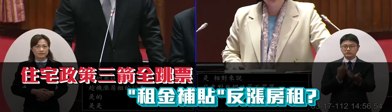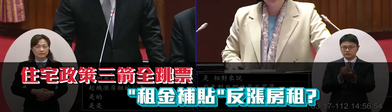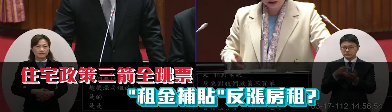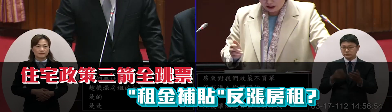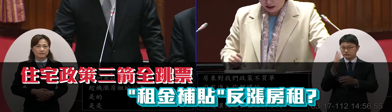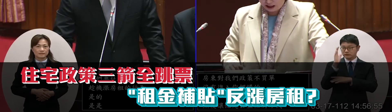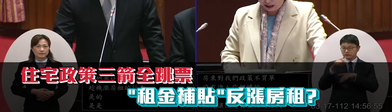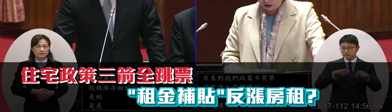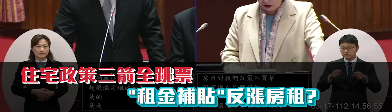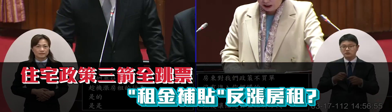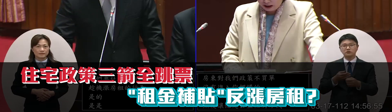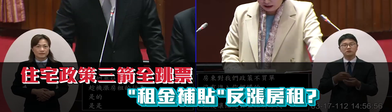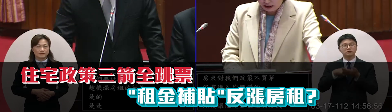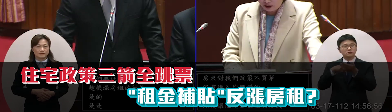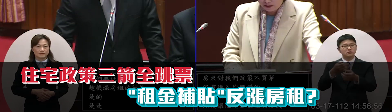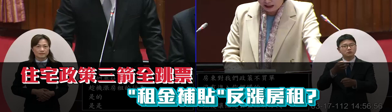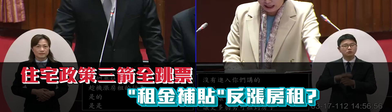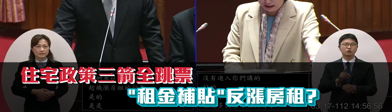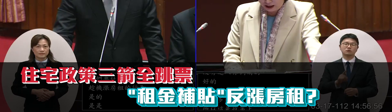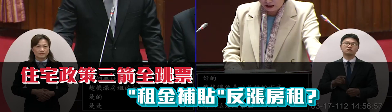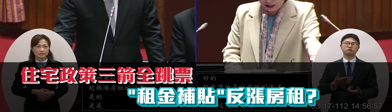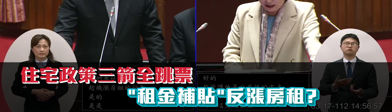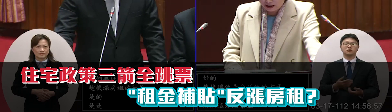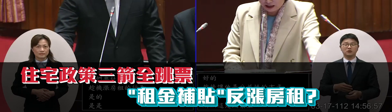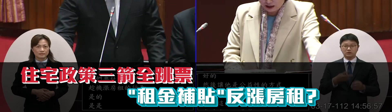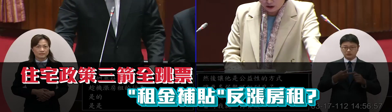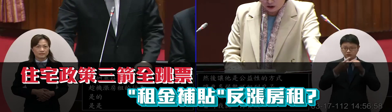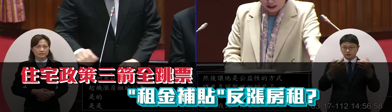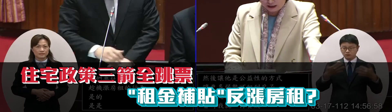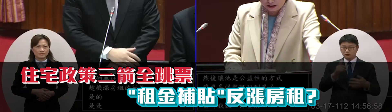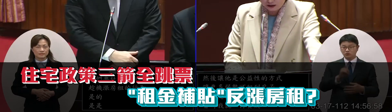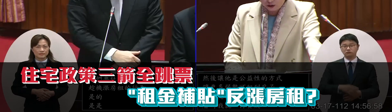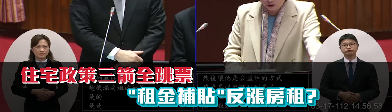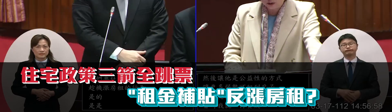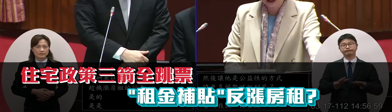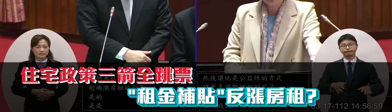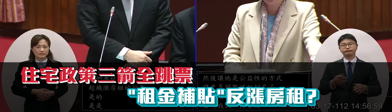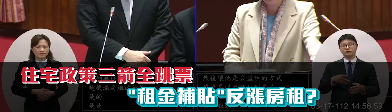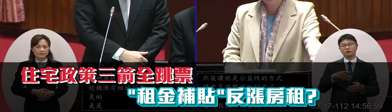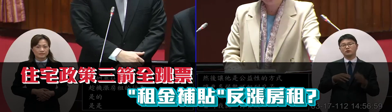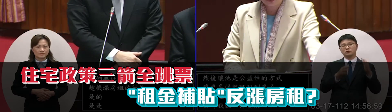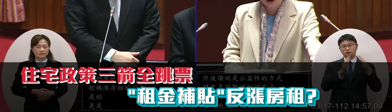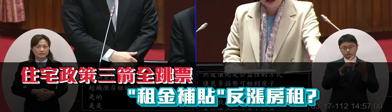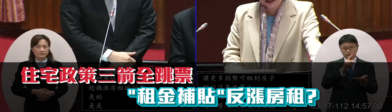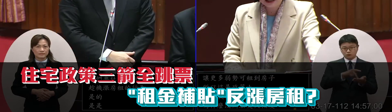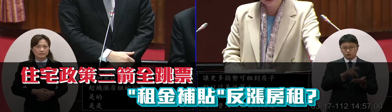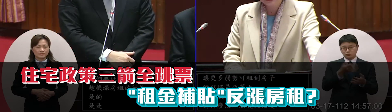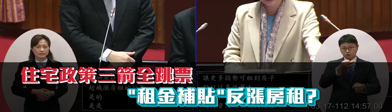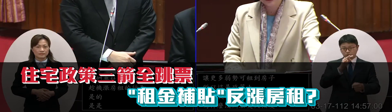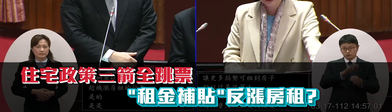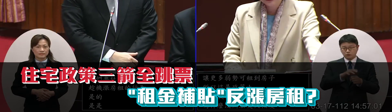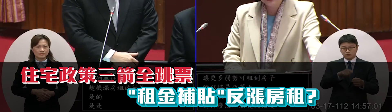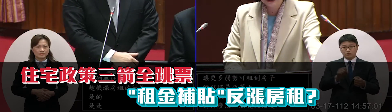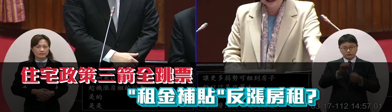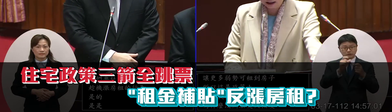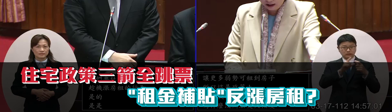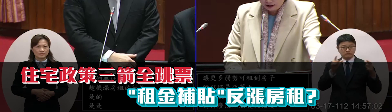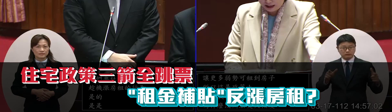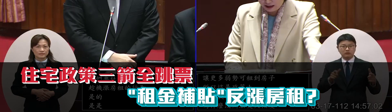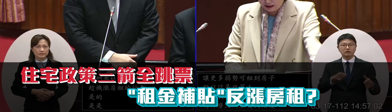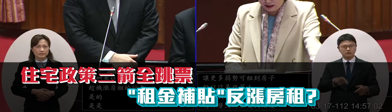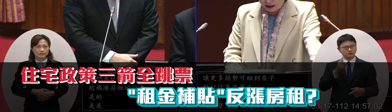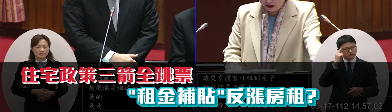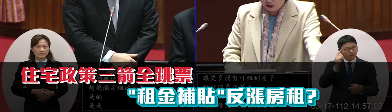的游戏规则，这是要检讨的。那第二个，我们也看到这一次新的扩大的租屋补贴虽然是有善的这个可能